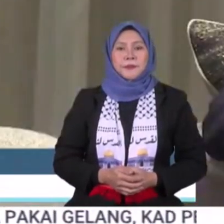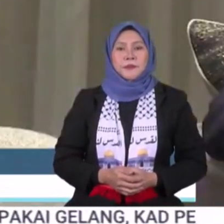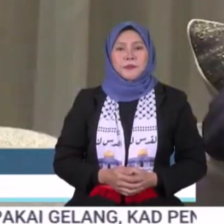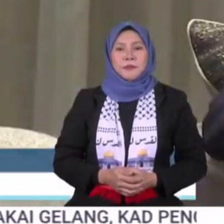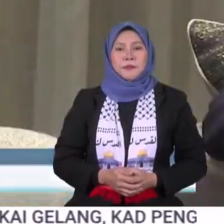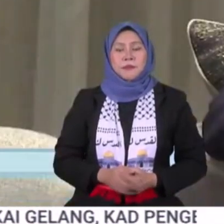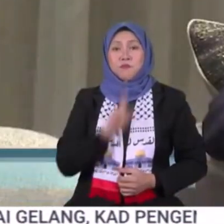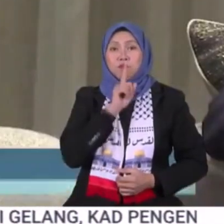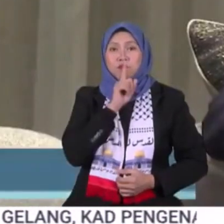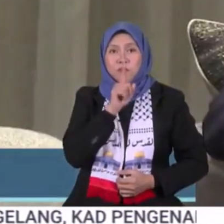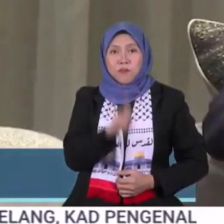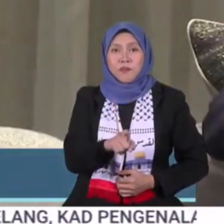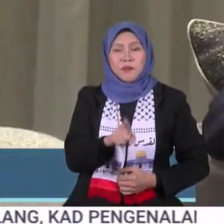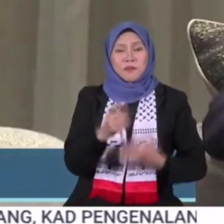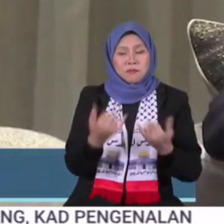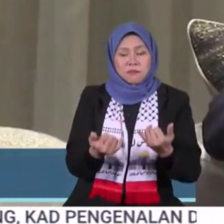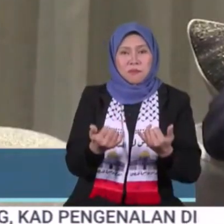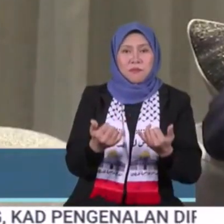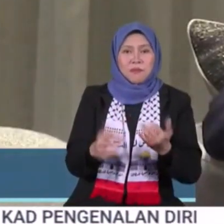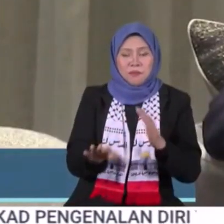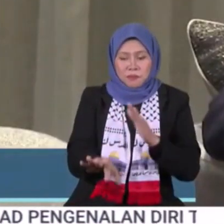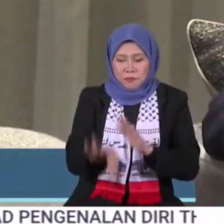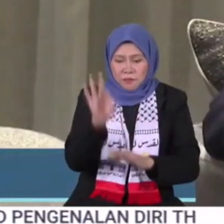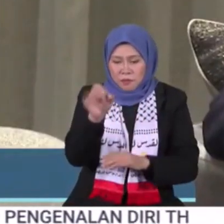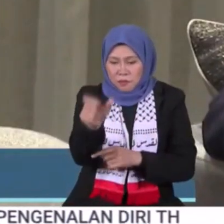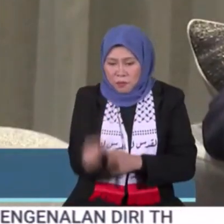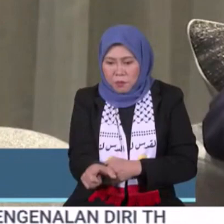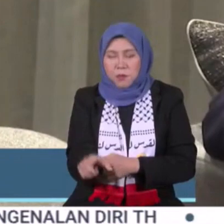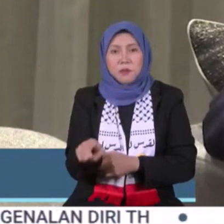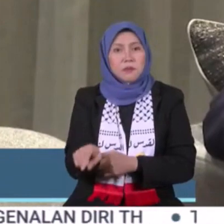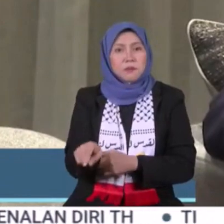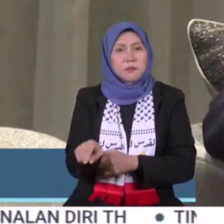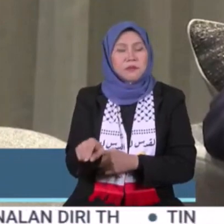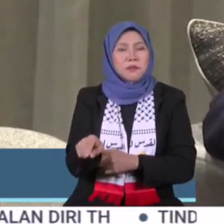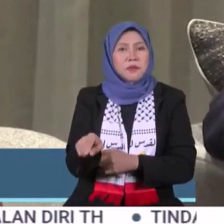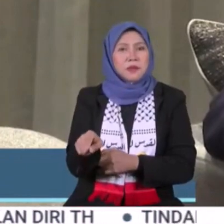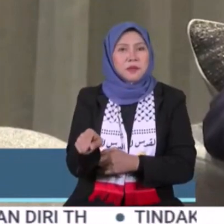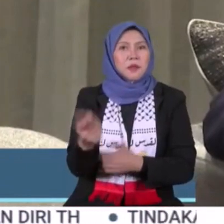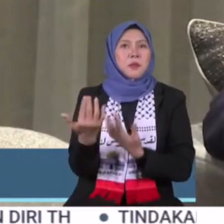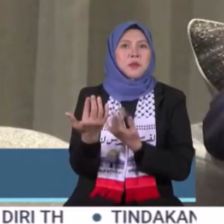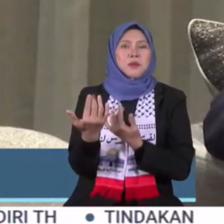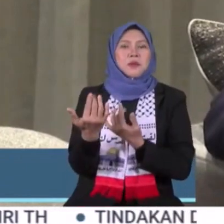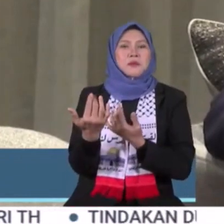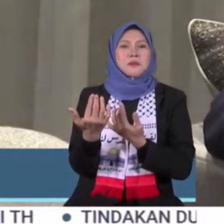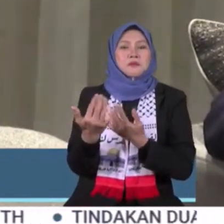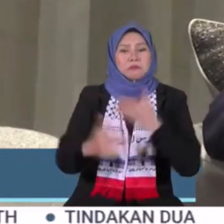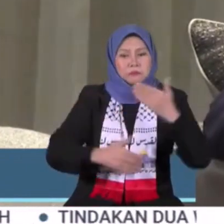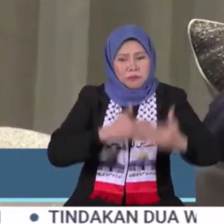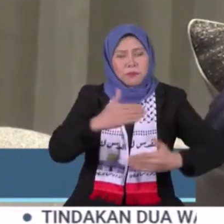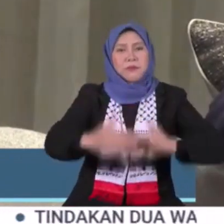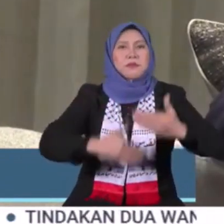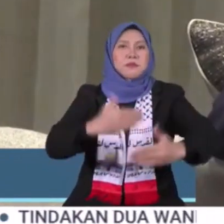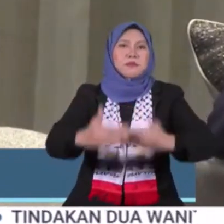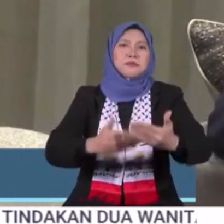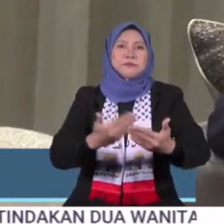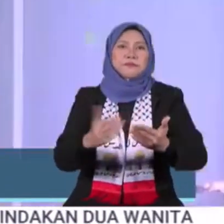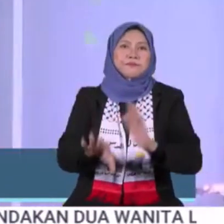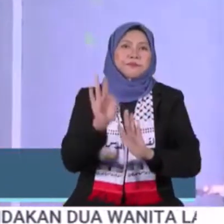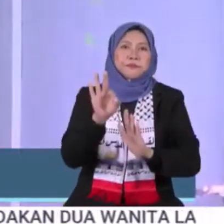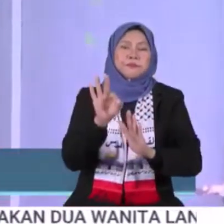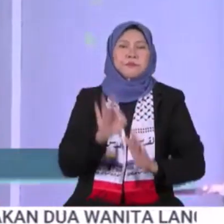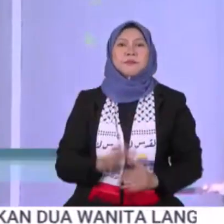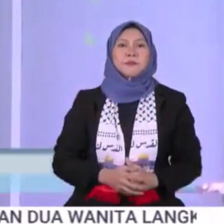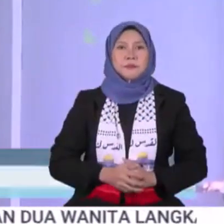Because we don't consult the deputy chairman whom we will appoint, we have to go through the process.